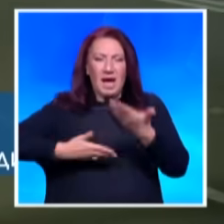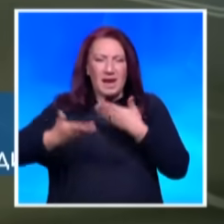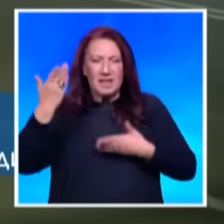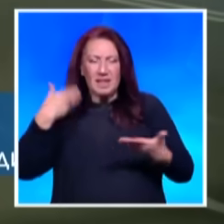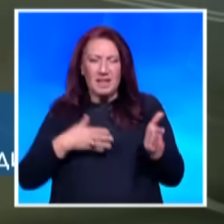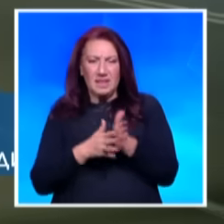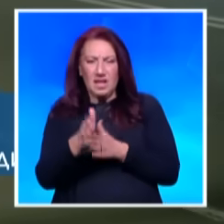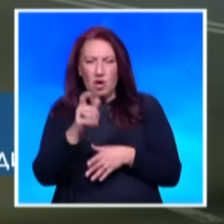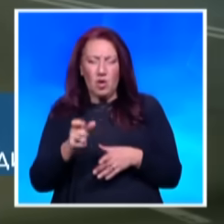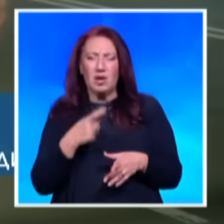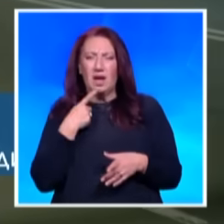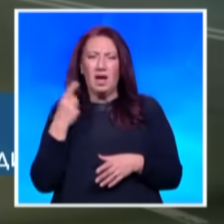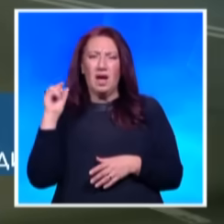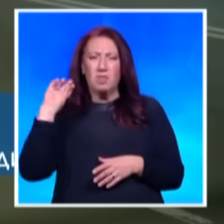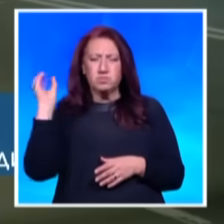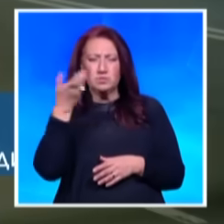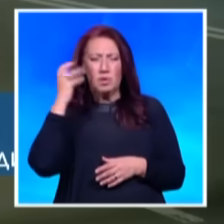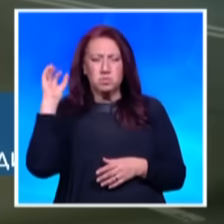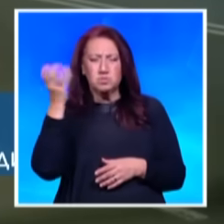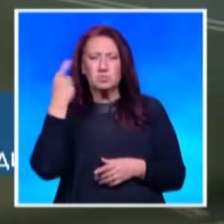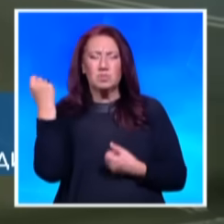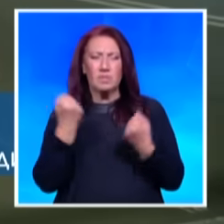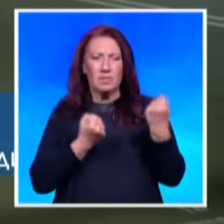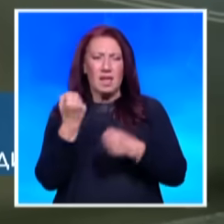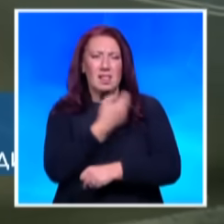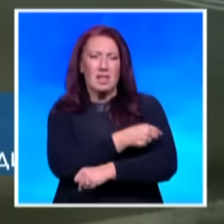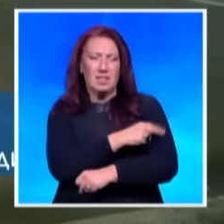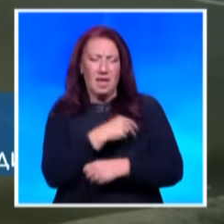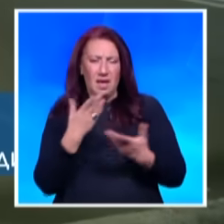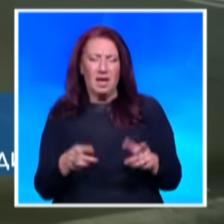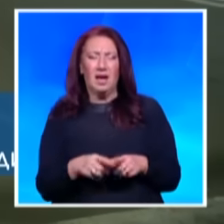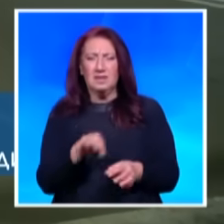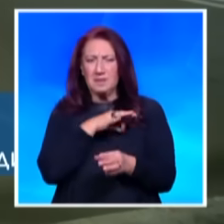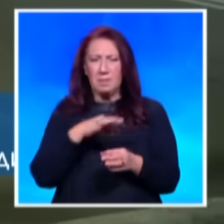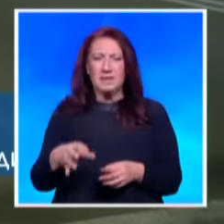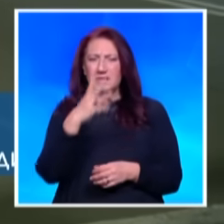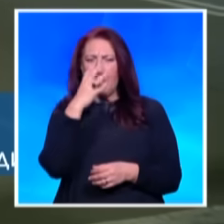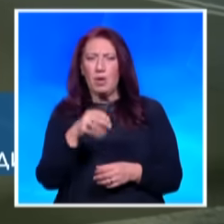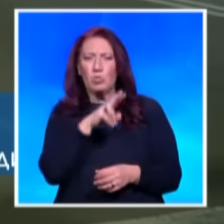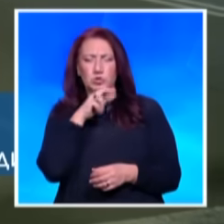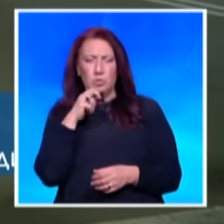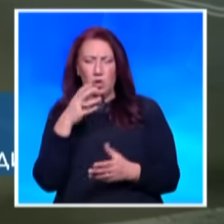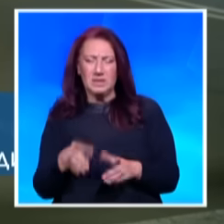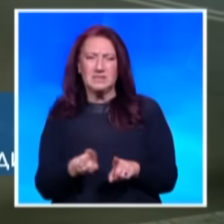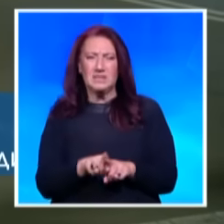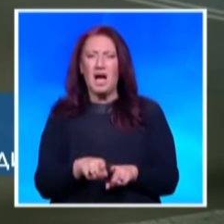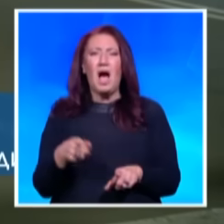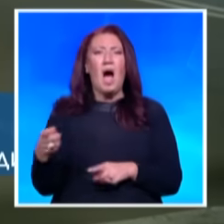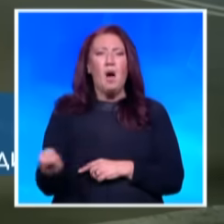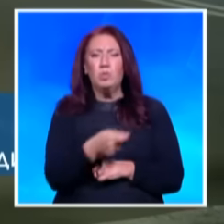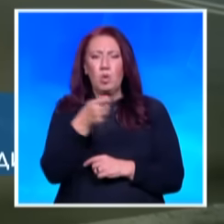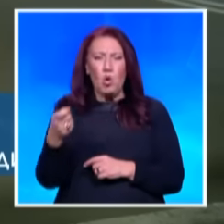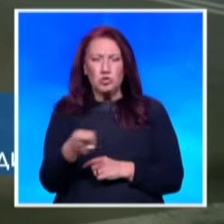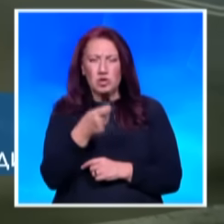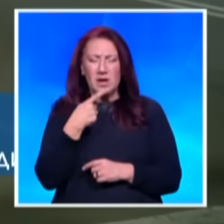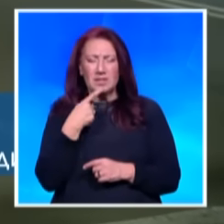жандармерия, полицейски коли, видяхме запалени бусове, видяхме пожарникари, които имаха също много работа и съм сигурна, че онова, което ни очаква